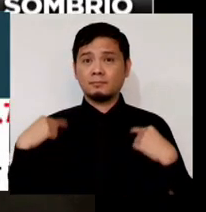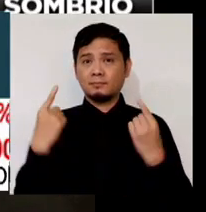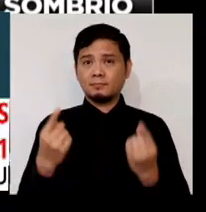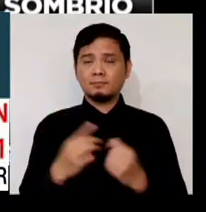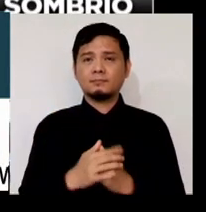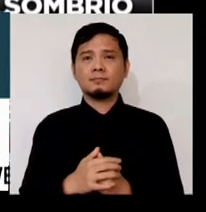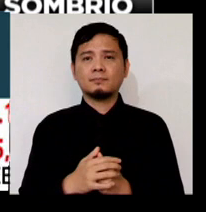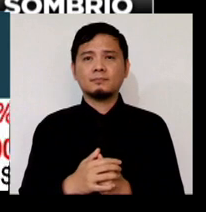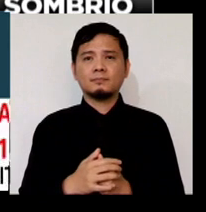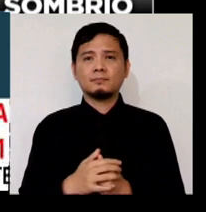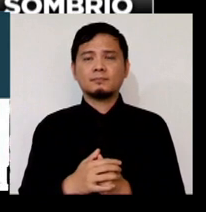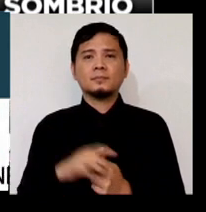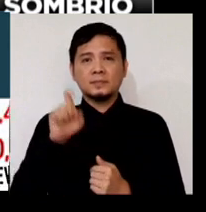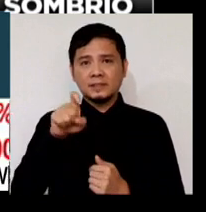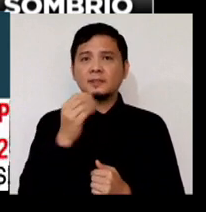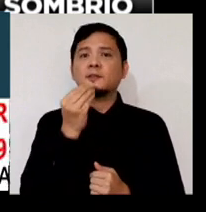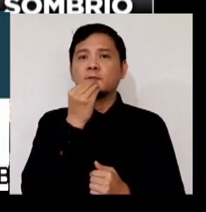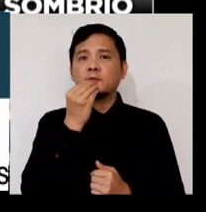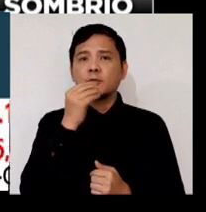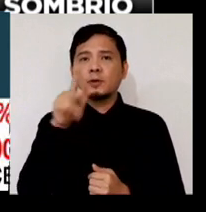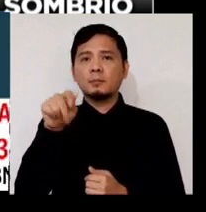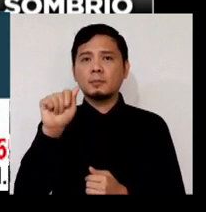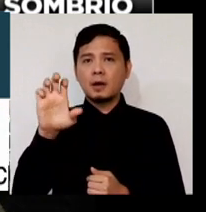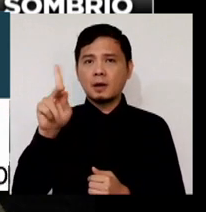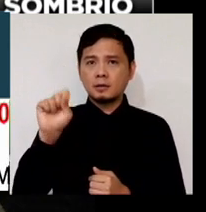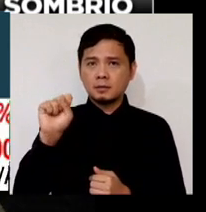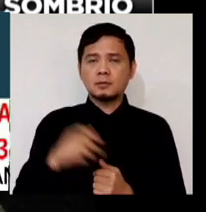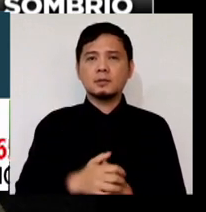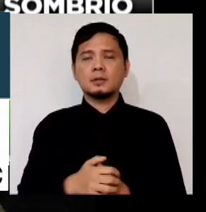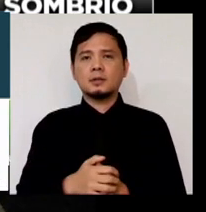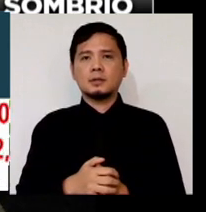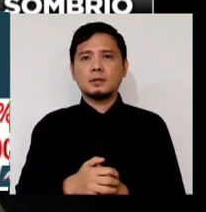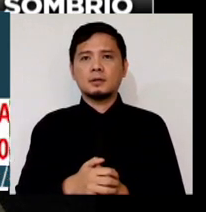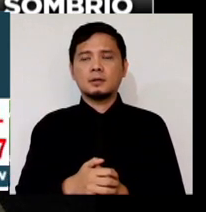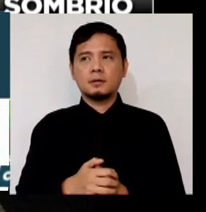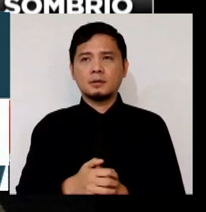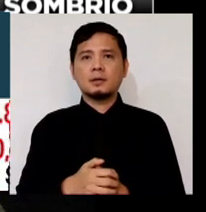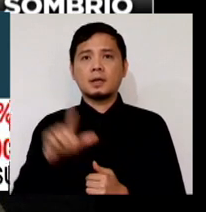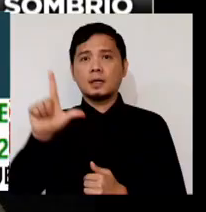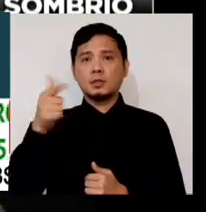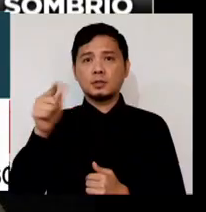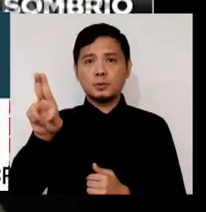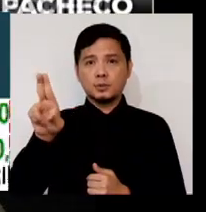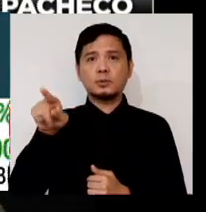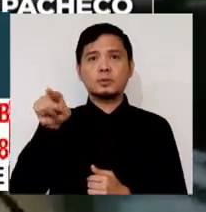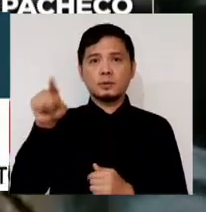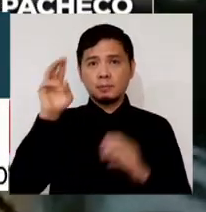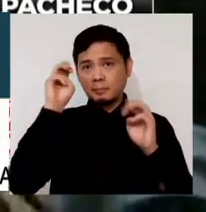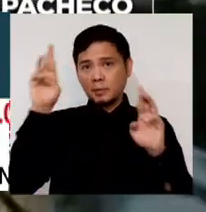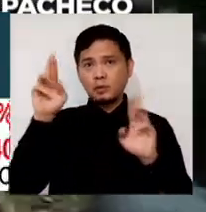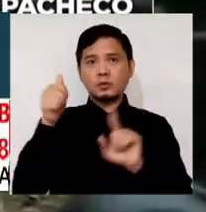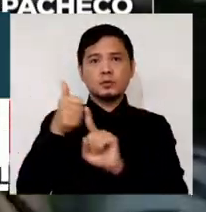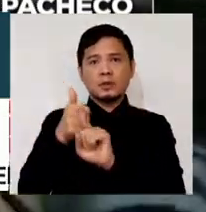dyan ng mga food packs lahat. Anyway, yung first responder natin dyan, yung mga NGOs, yung mga mayors, nagkapagbigay na